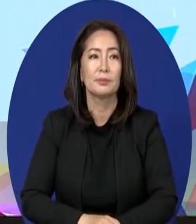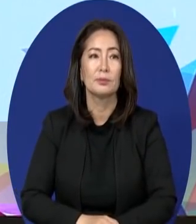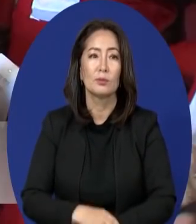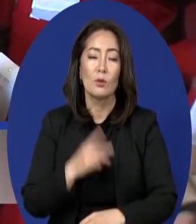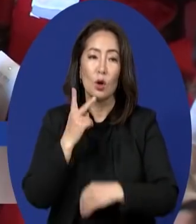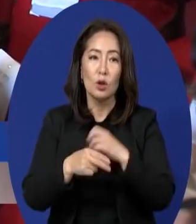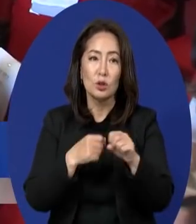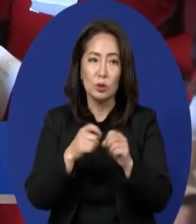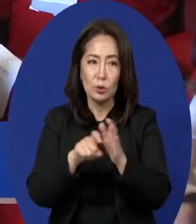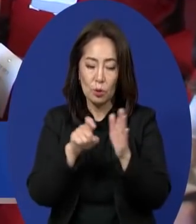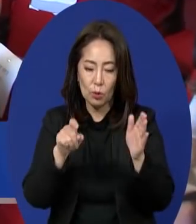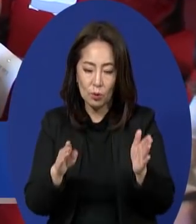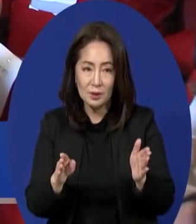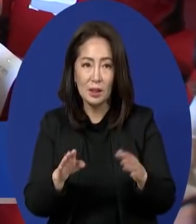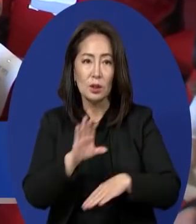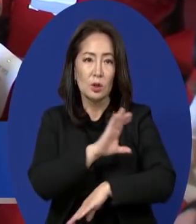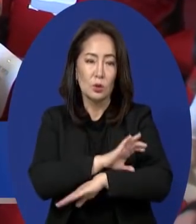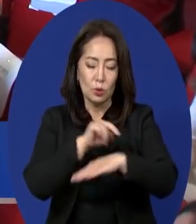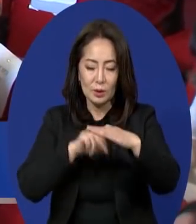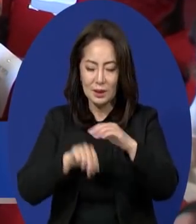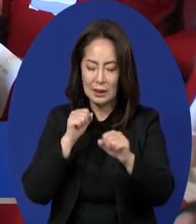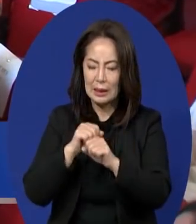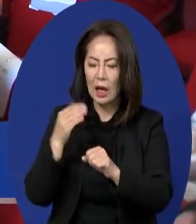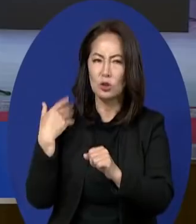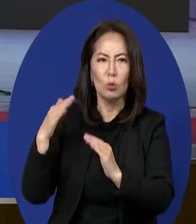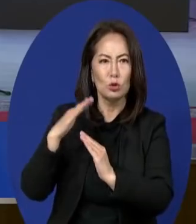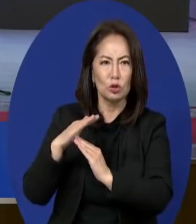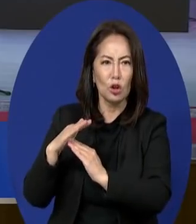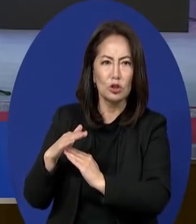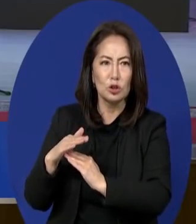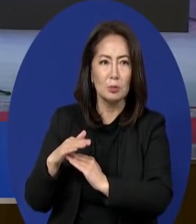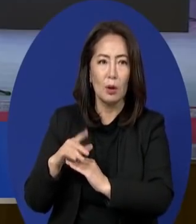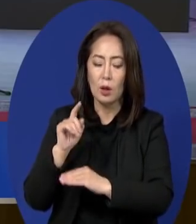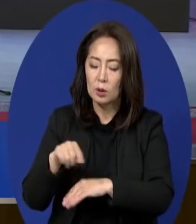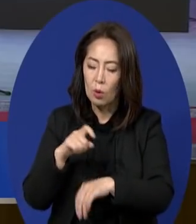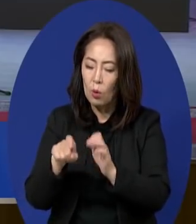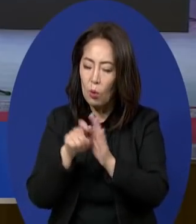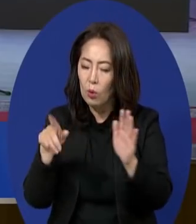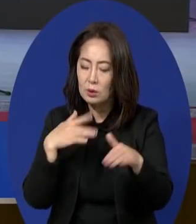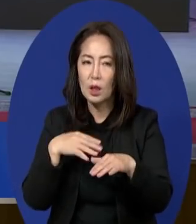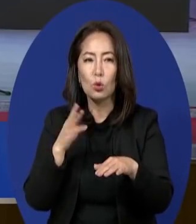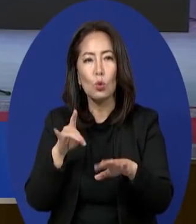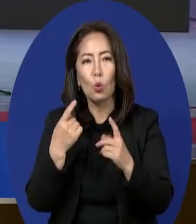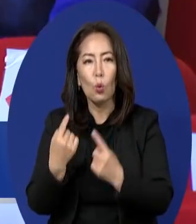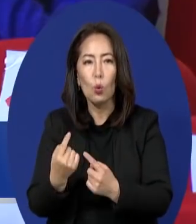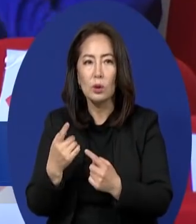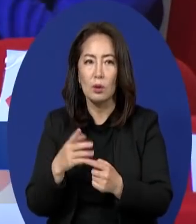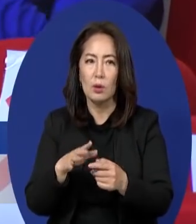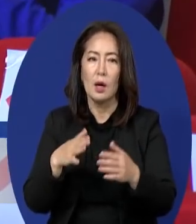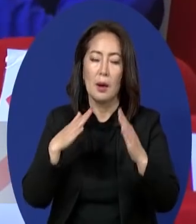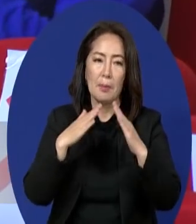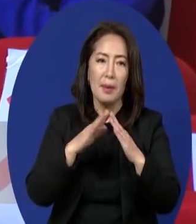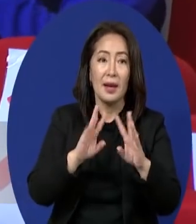2 жил орчим сургууль цэцэрлэгийн үйл ажиллагаа бараг зогсонгүй байдалтай байсан. Гэхдээ энэ хугацаанд гар хөмхөж суулгүй, байр саваа